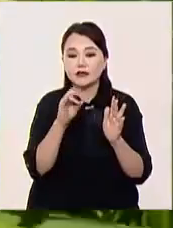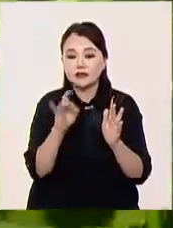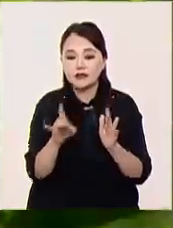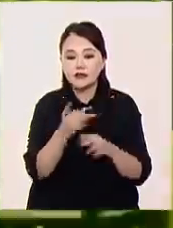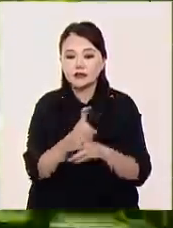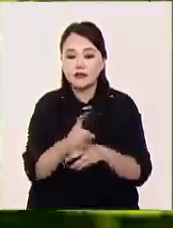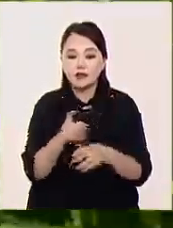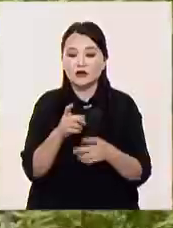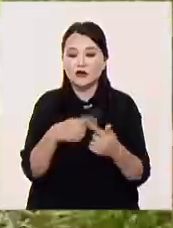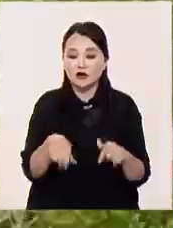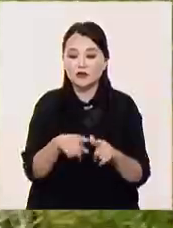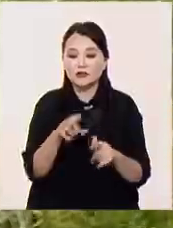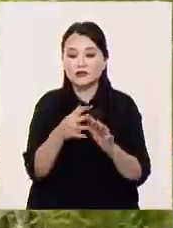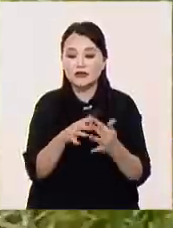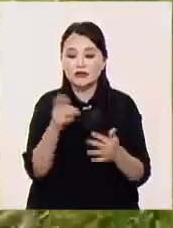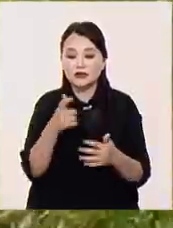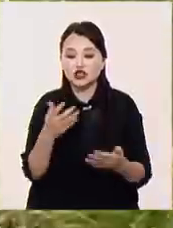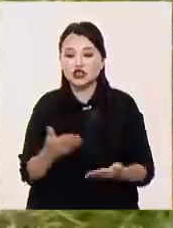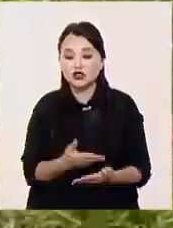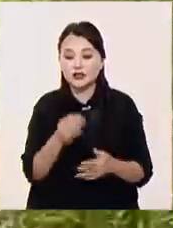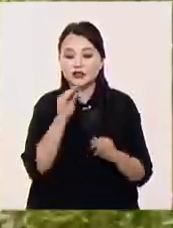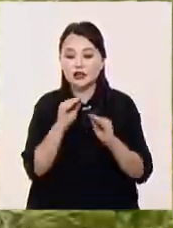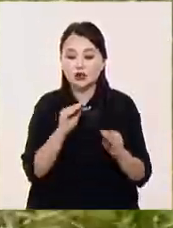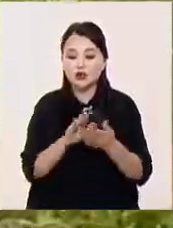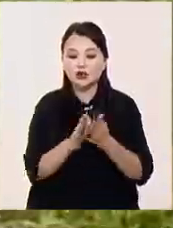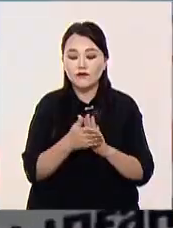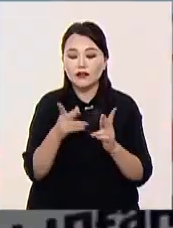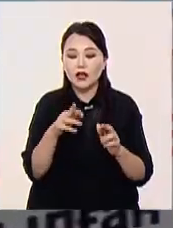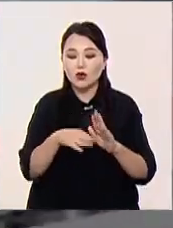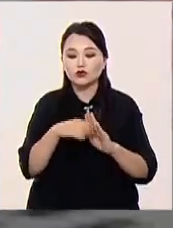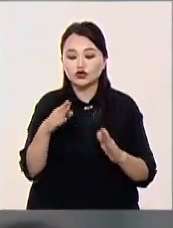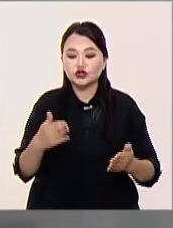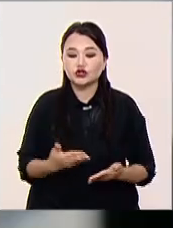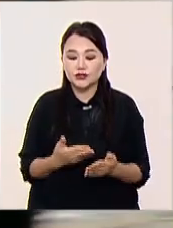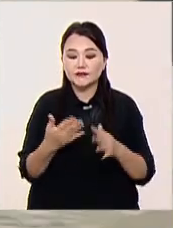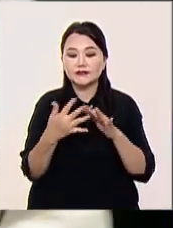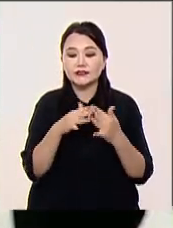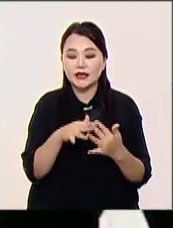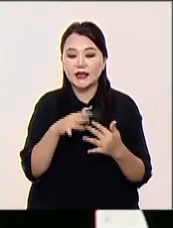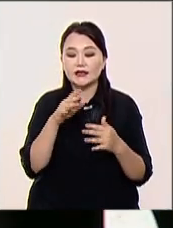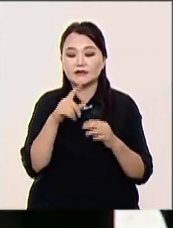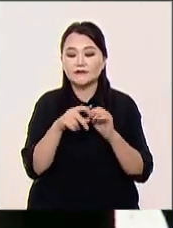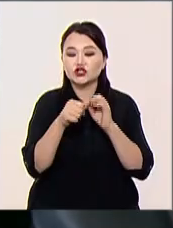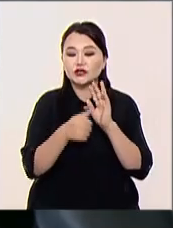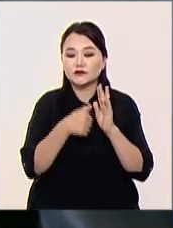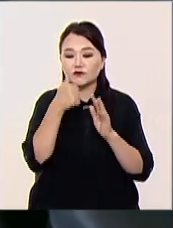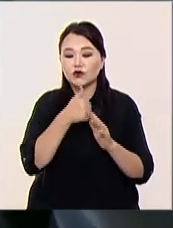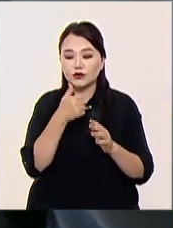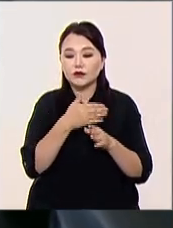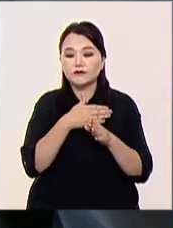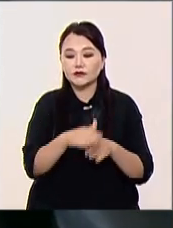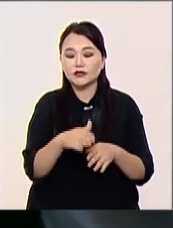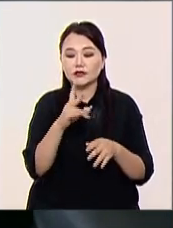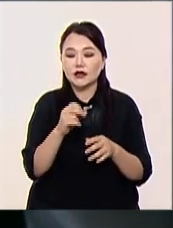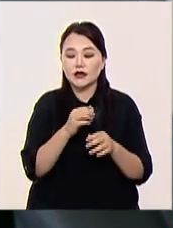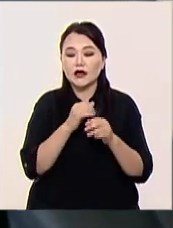только трудоустраивает сельских жителей, но и создает условия для улучшения жизни на селе. К примеру, с 2016 года предприятие выделило на